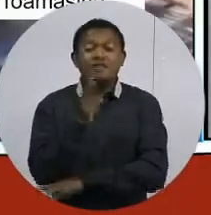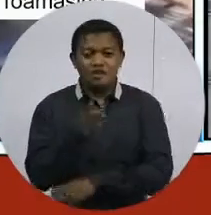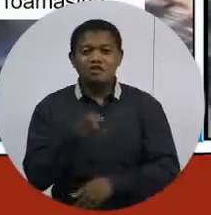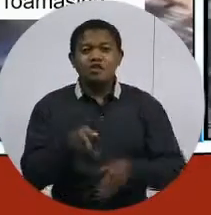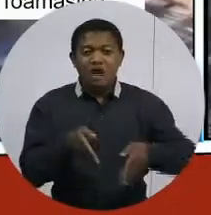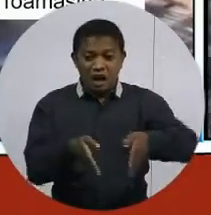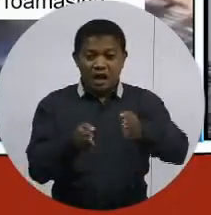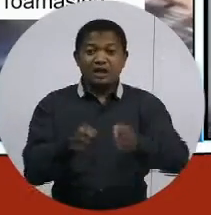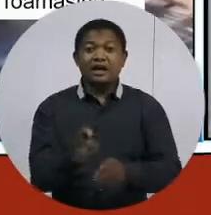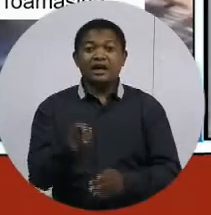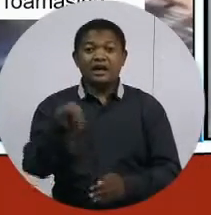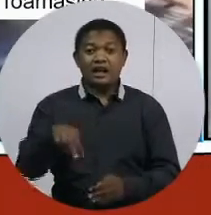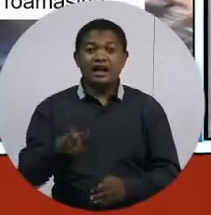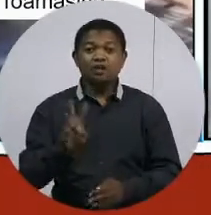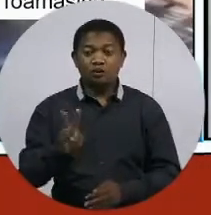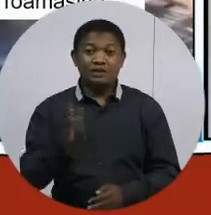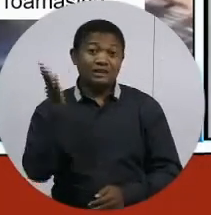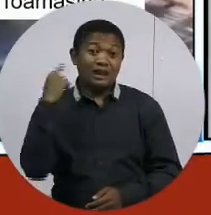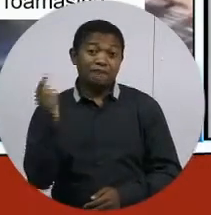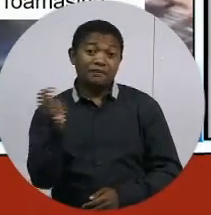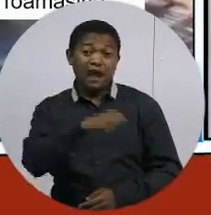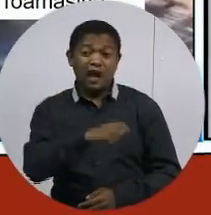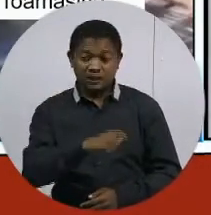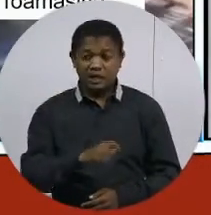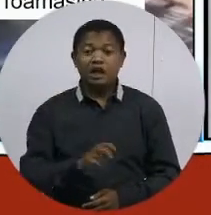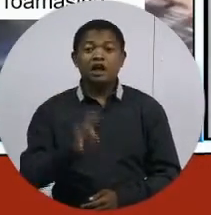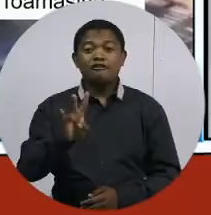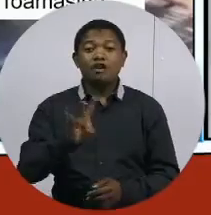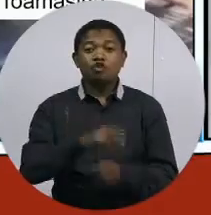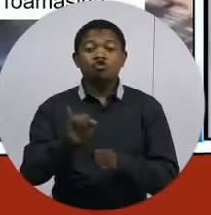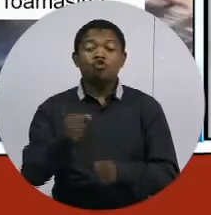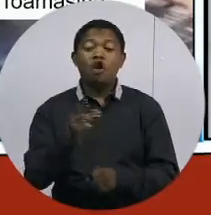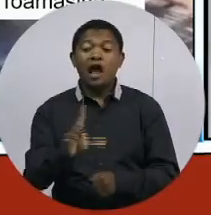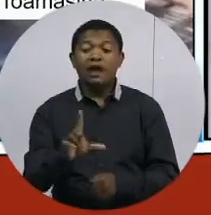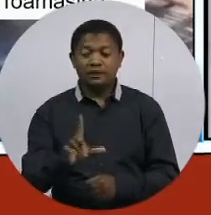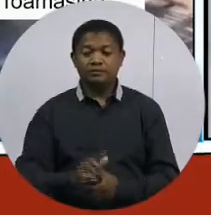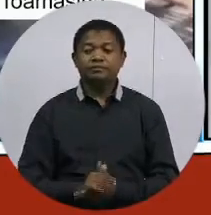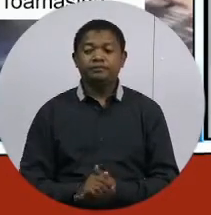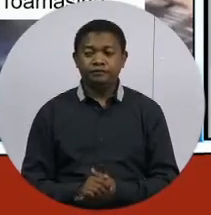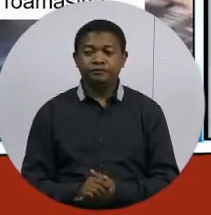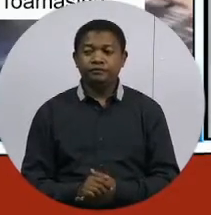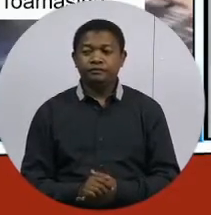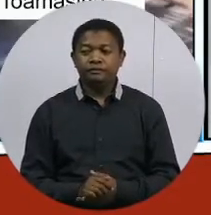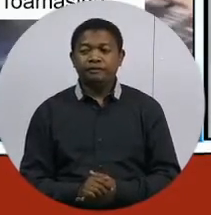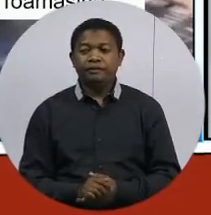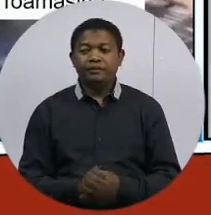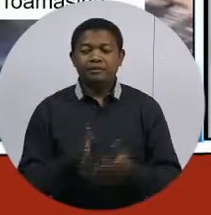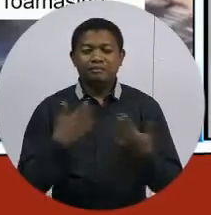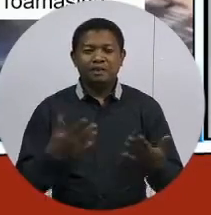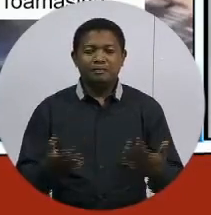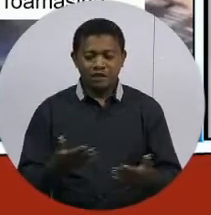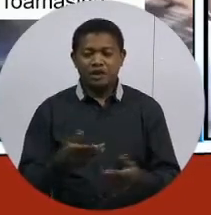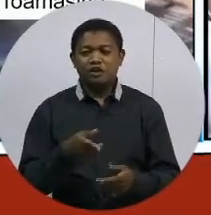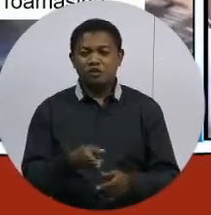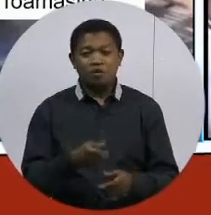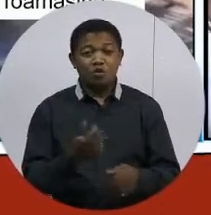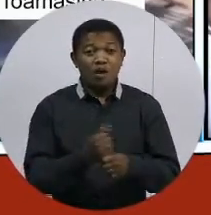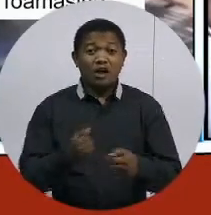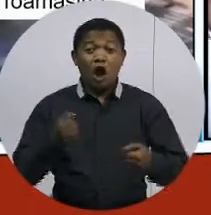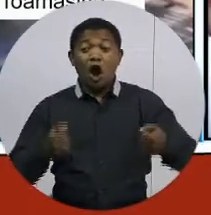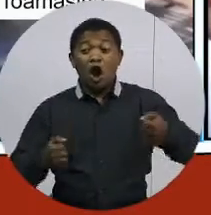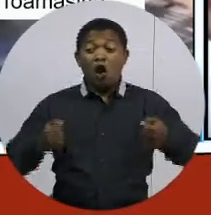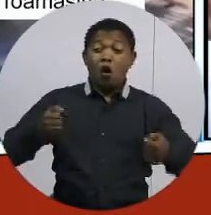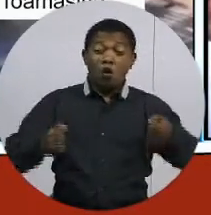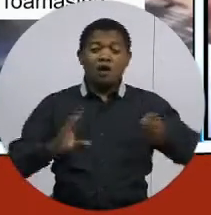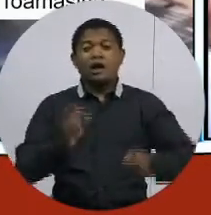jolay 2020 lasa teo. Mbola maro ireo mandika lalàna makasika izay fifamoivoizana izay ety an-toerana, toy ny kamion mitondra olona mihoatra